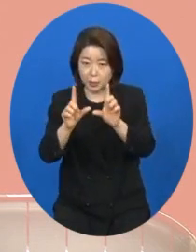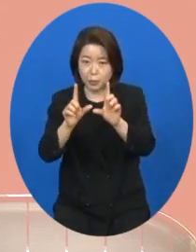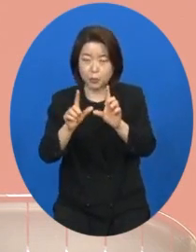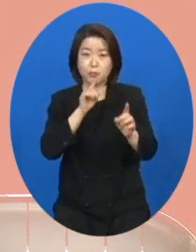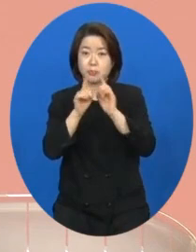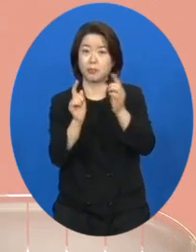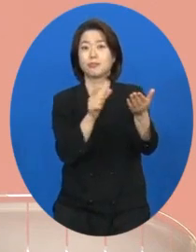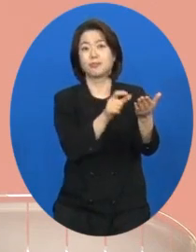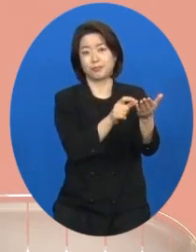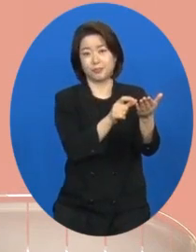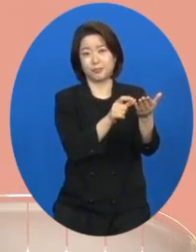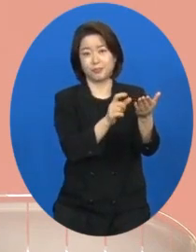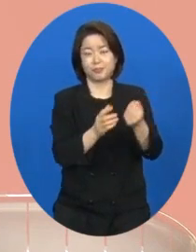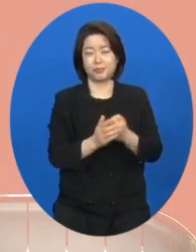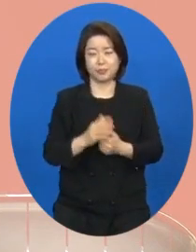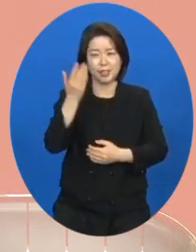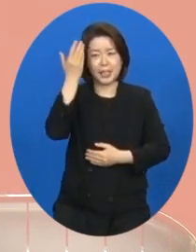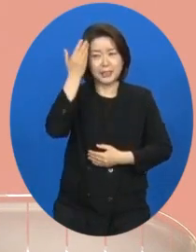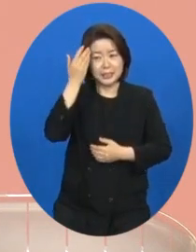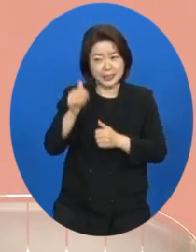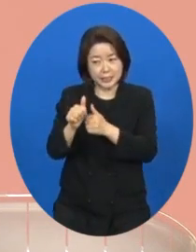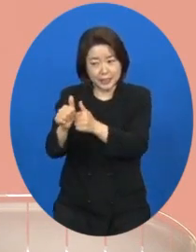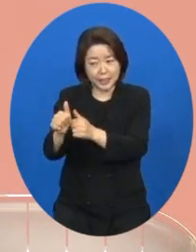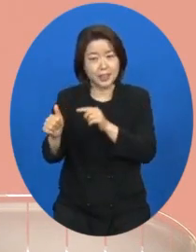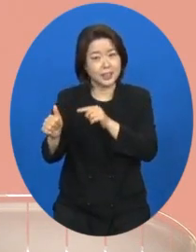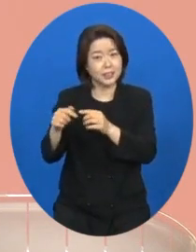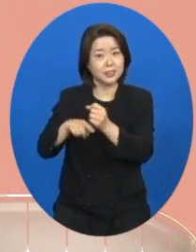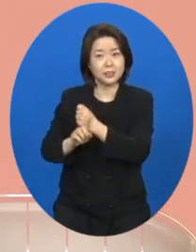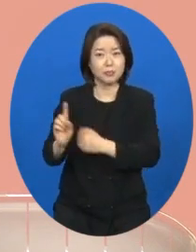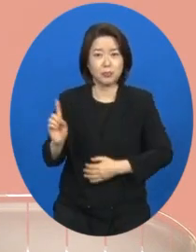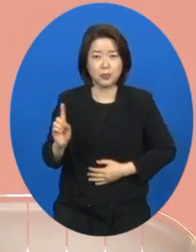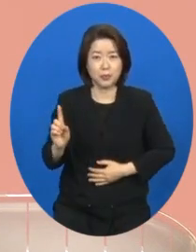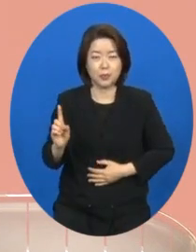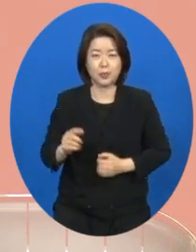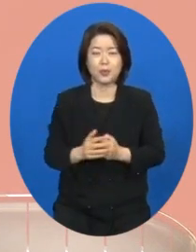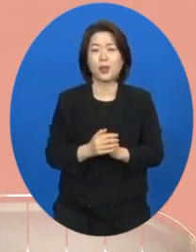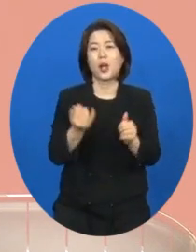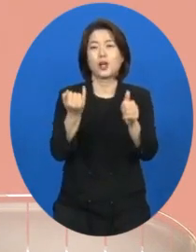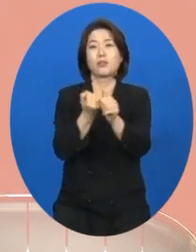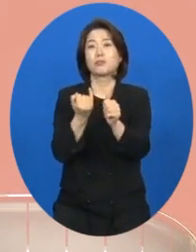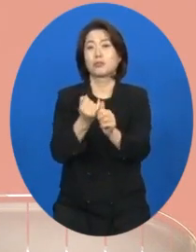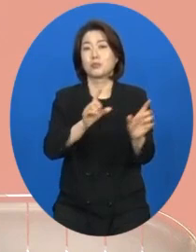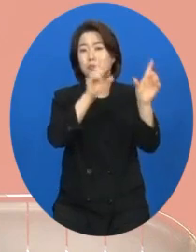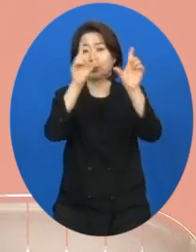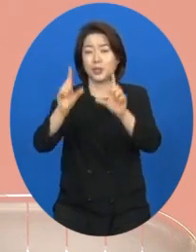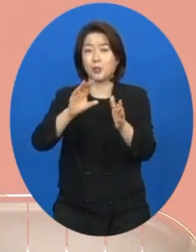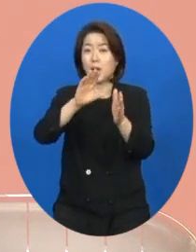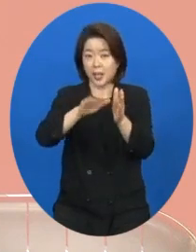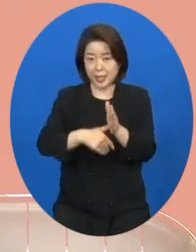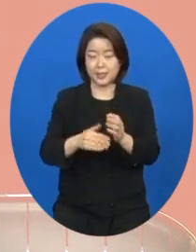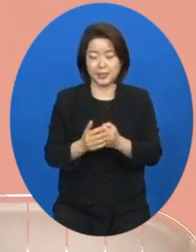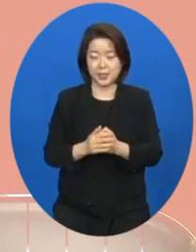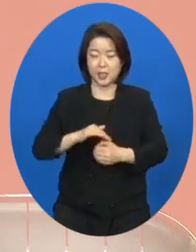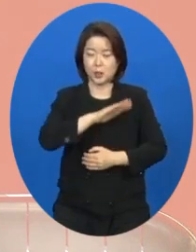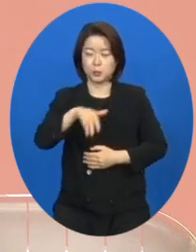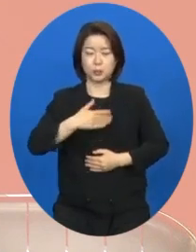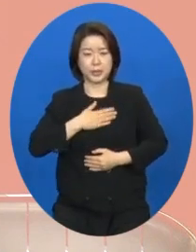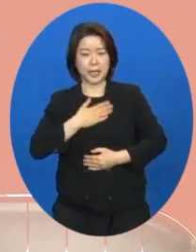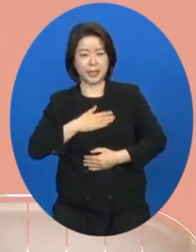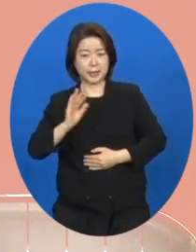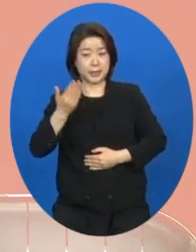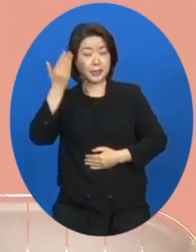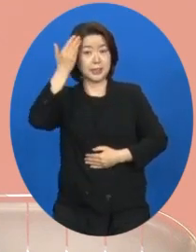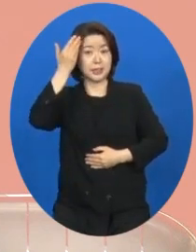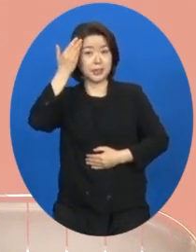하셨어요. 지식을 따르라는 말은 부부 생활에 우리가 알아야 될 지식이